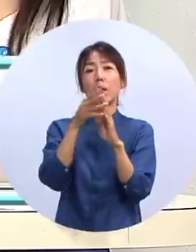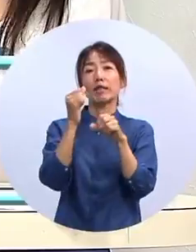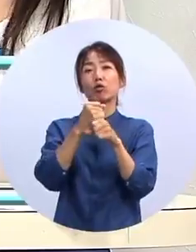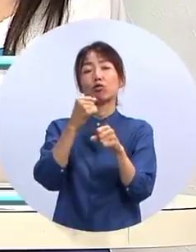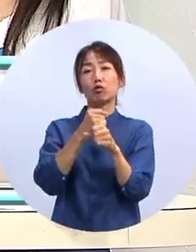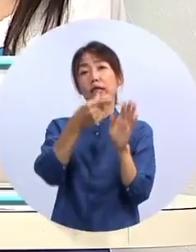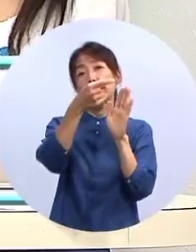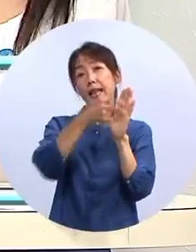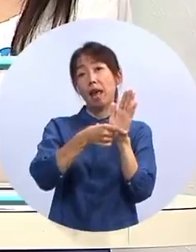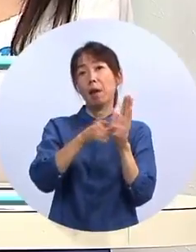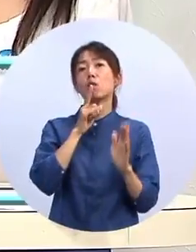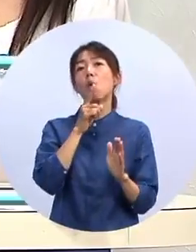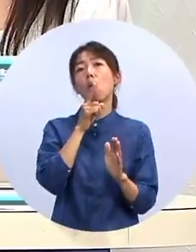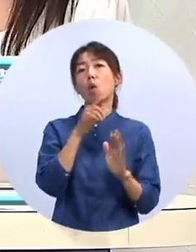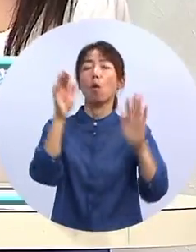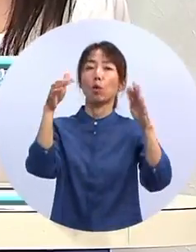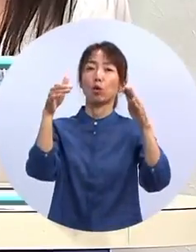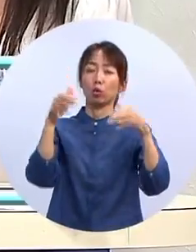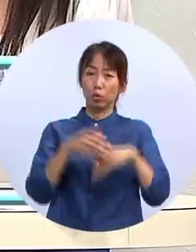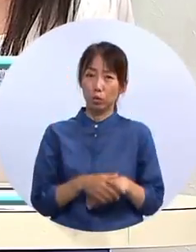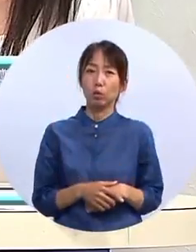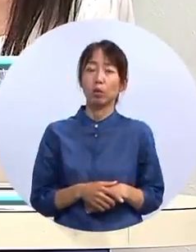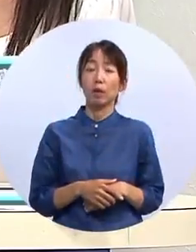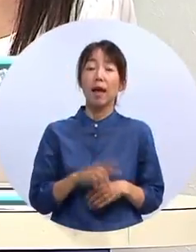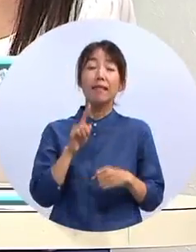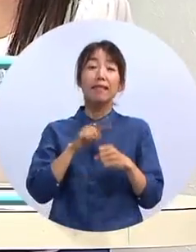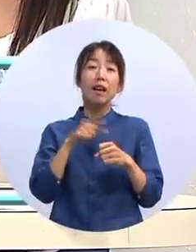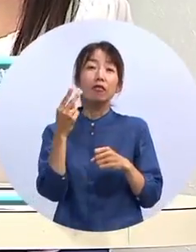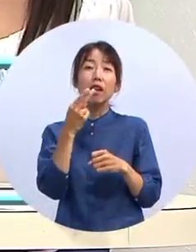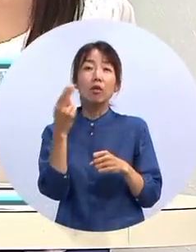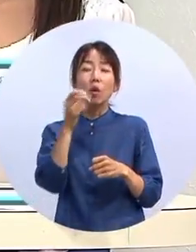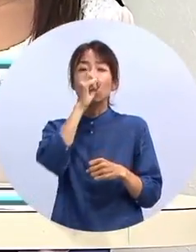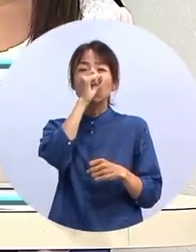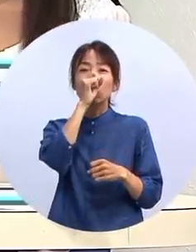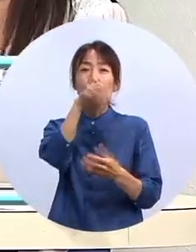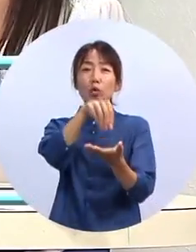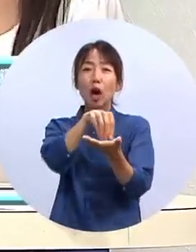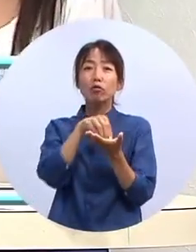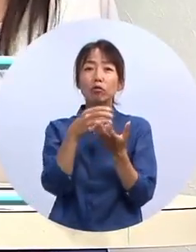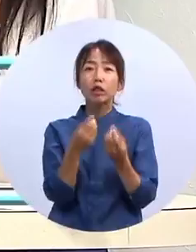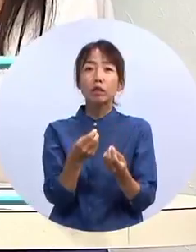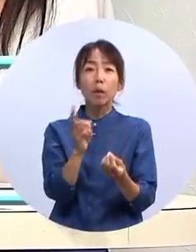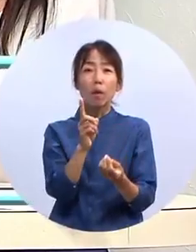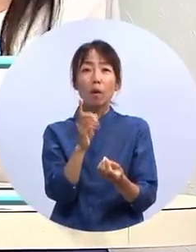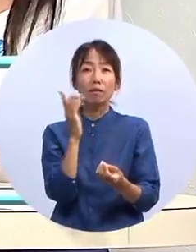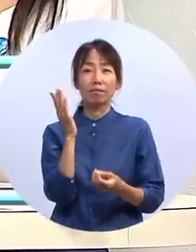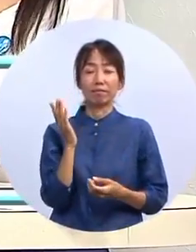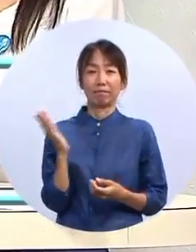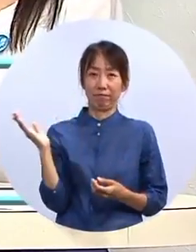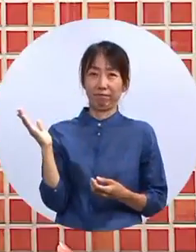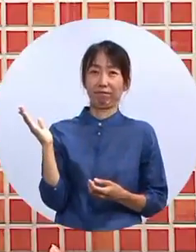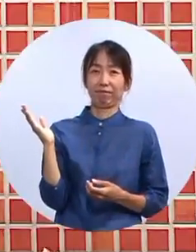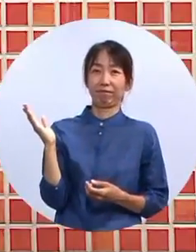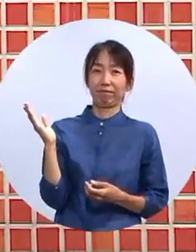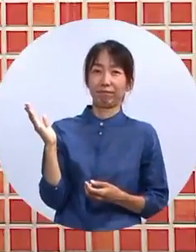一種となります。 ちなみに昨年度の優秀作品はどのような標語だったんですか？ はい、